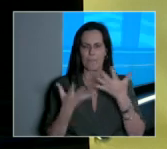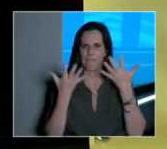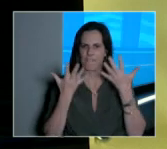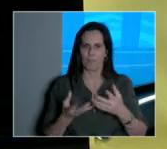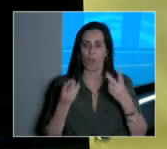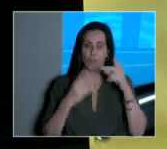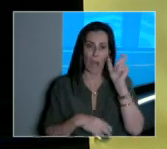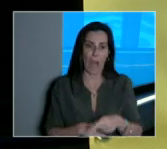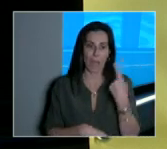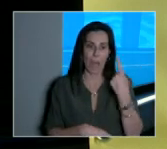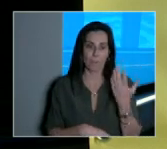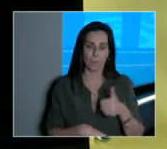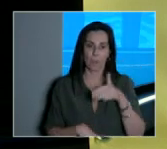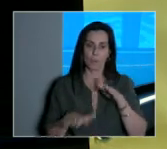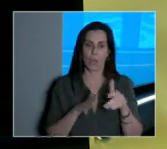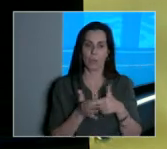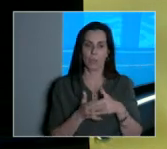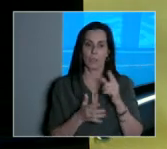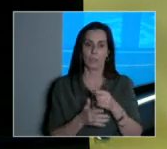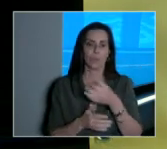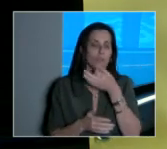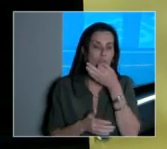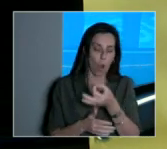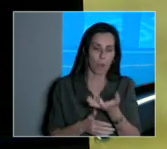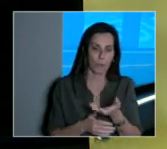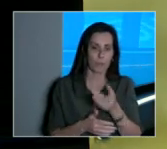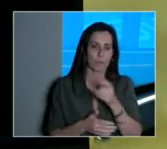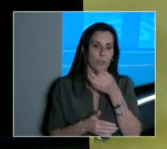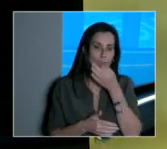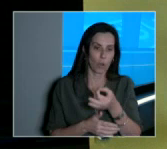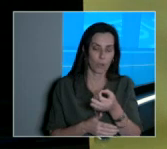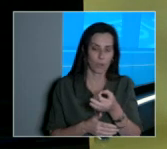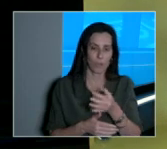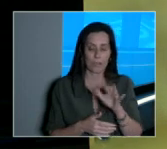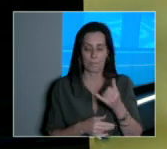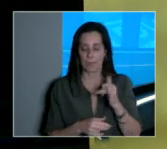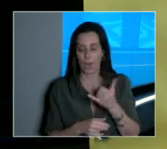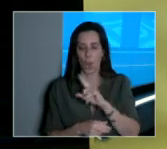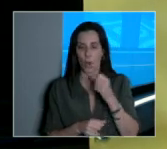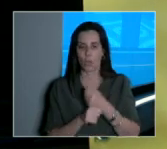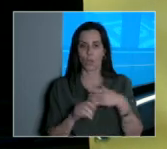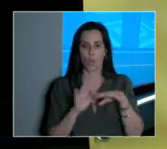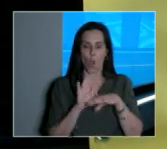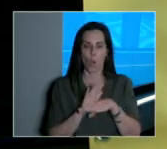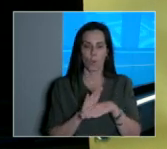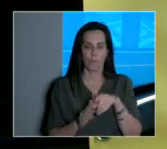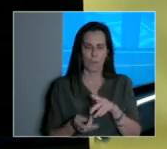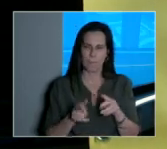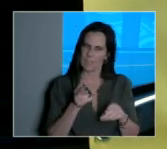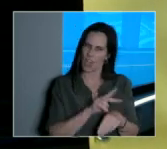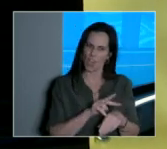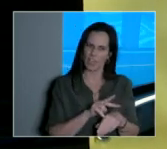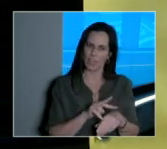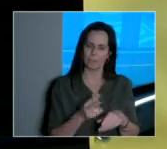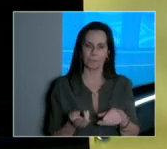אחד, שבעצם שרי הממשלה הם גם צריכים להתייעץ עם ראש, איתו, אם להעביר חוק מסוים או לא להעביר אותו, ומצד שני,